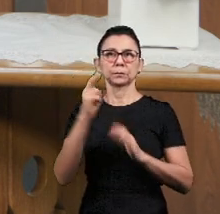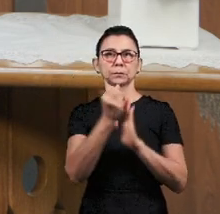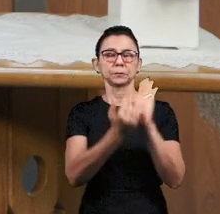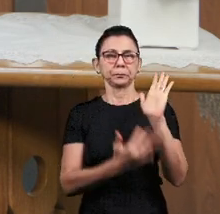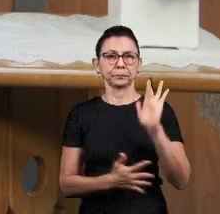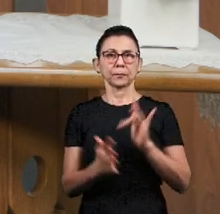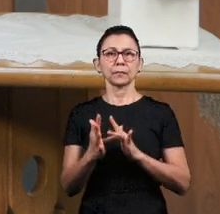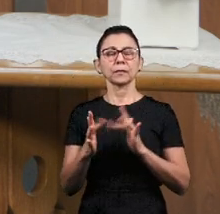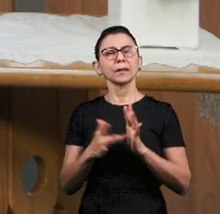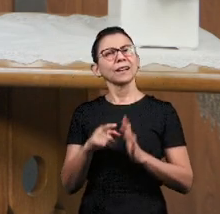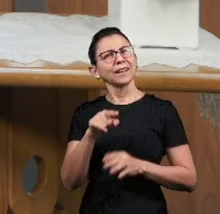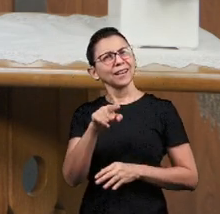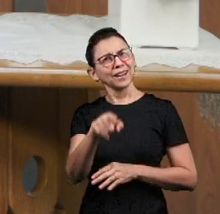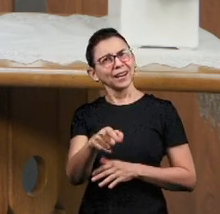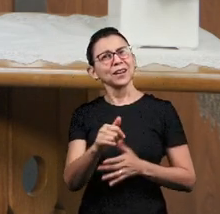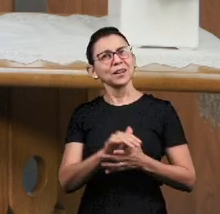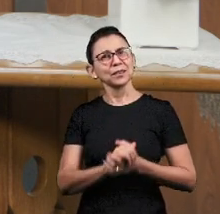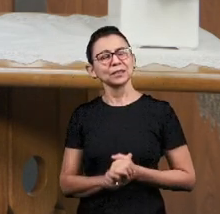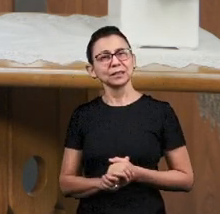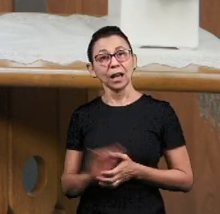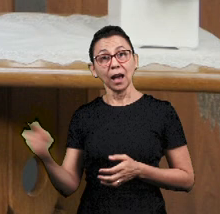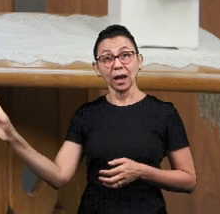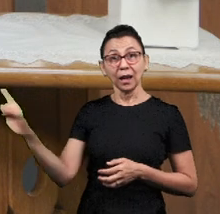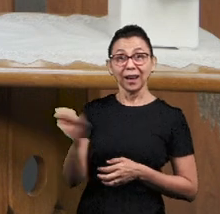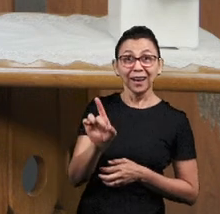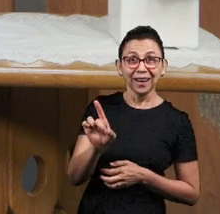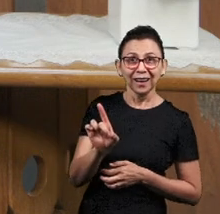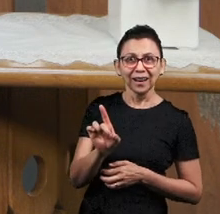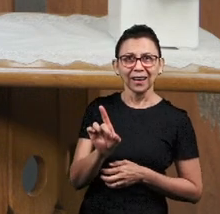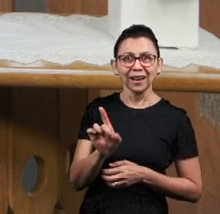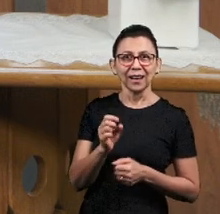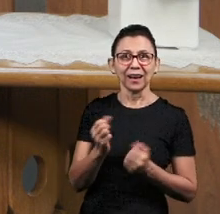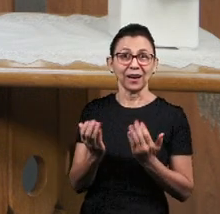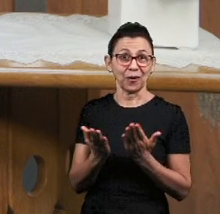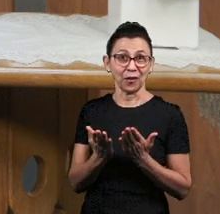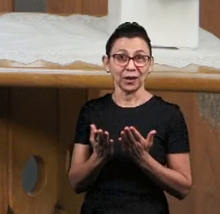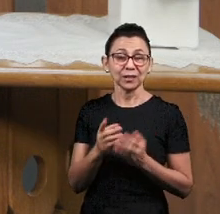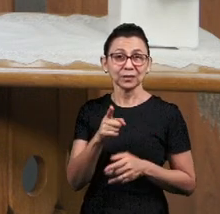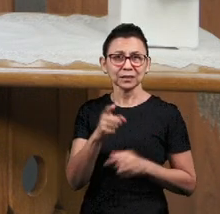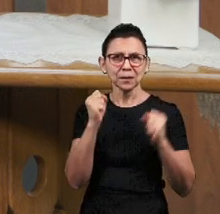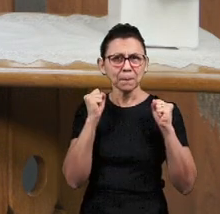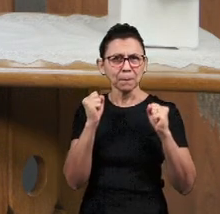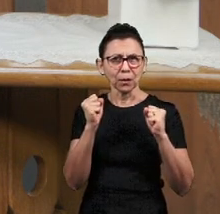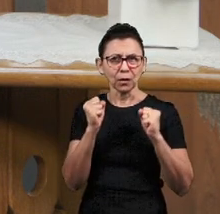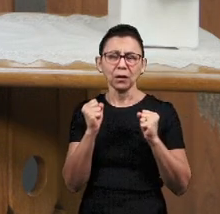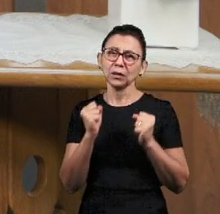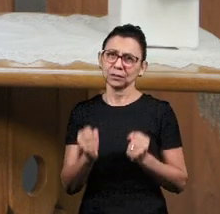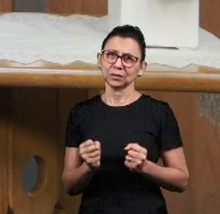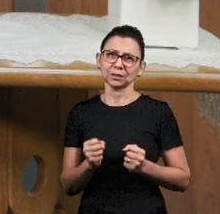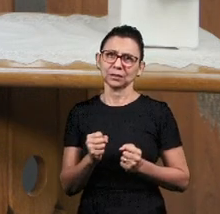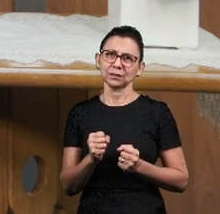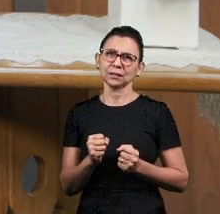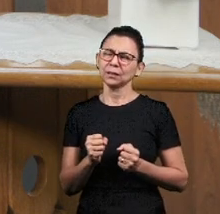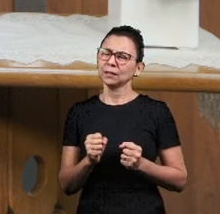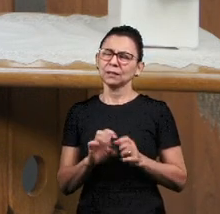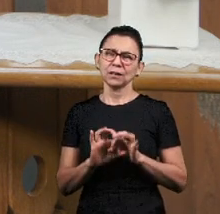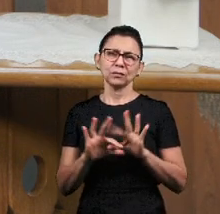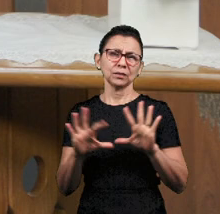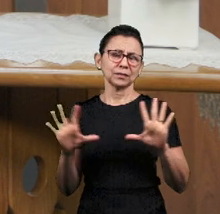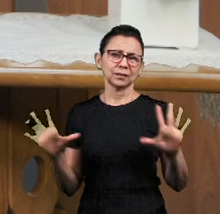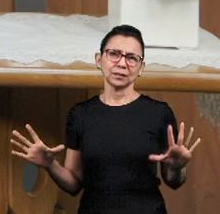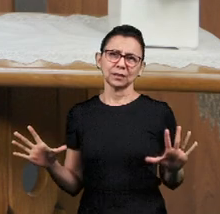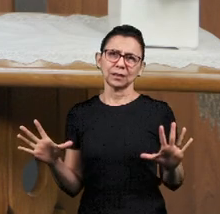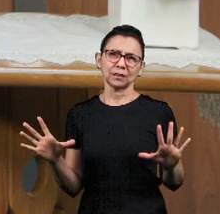prière par le sang de Jésus. Pour vous qui arrivez maintenant, vous pouvez nous accompagner dans ce geste de prière ou rester comme vous êtes,